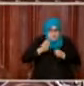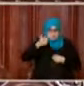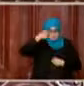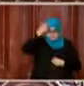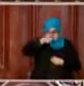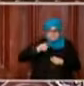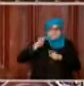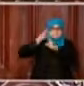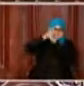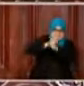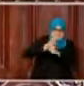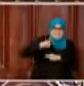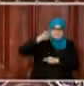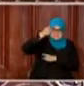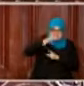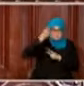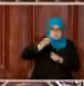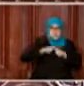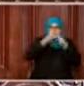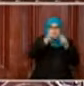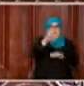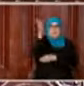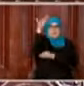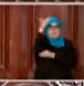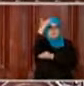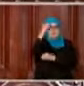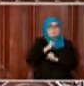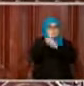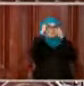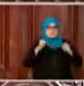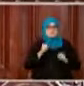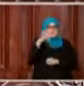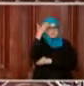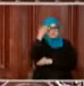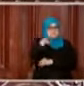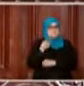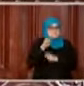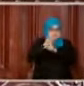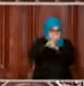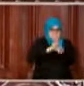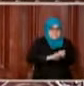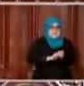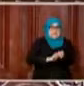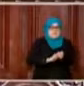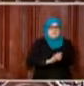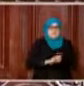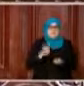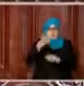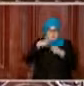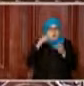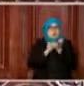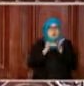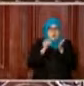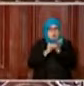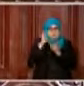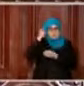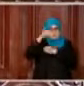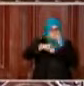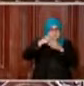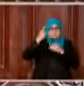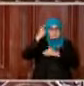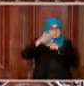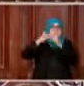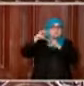بأنفسهم فداء لهذا الوطن. وما زال العلم المفدى عند